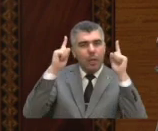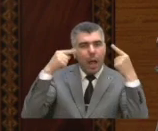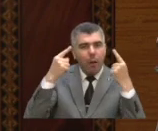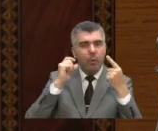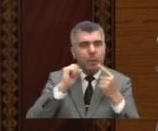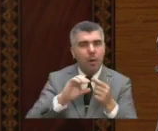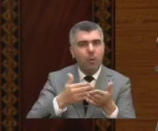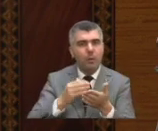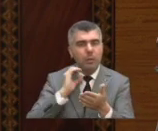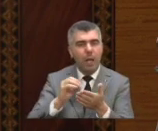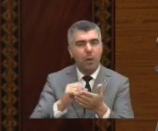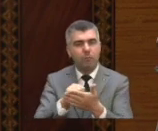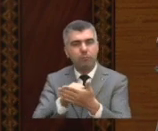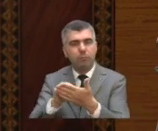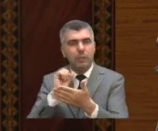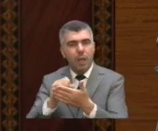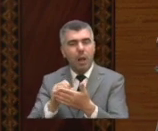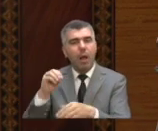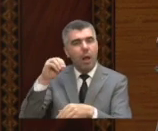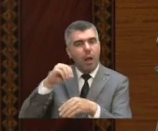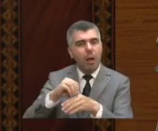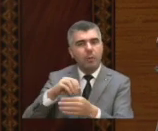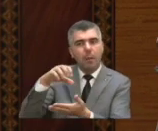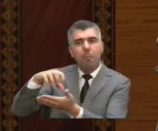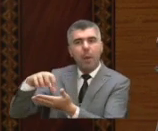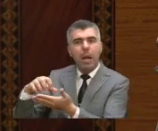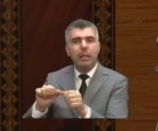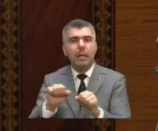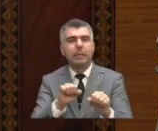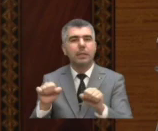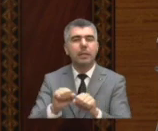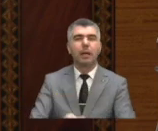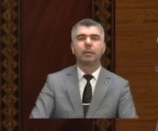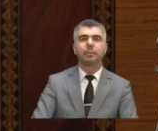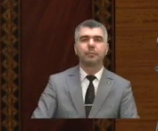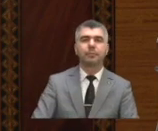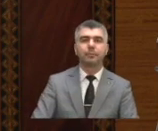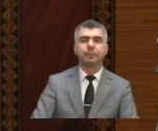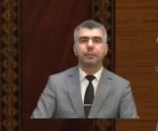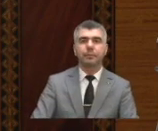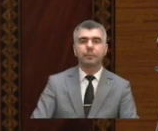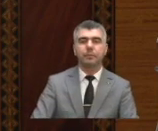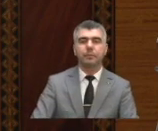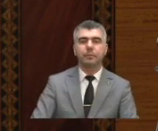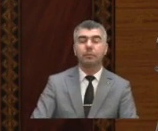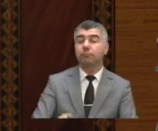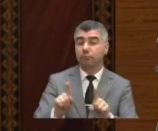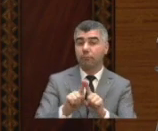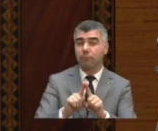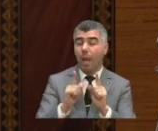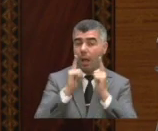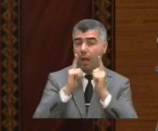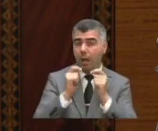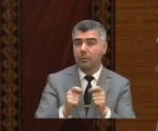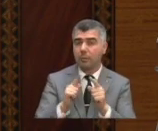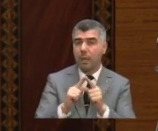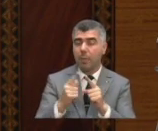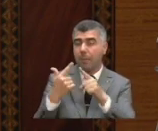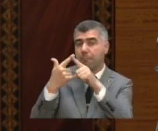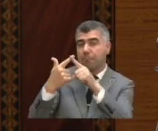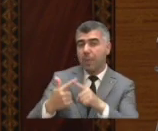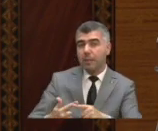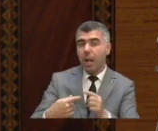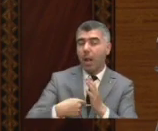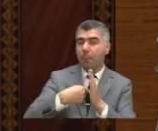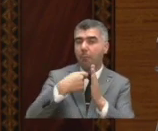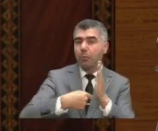والاعلاف المركبه بالمناطق المتضرره ولتتبع وتمويل هذه المشاريع